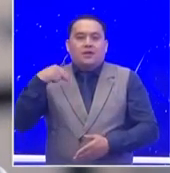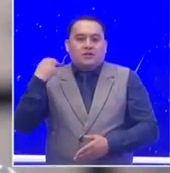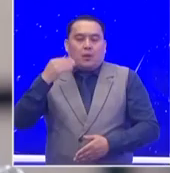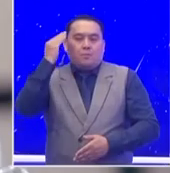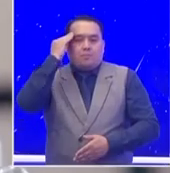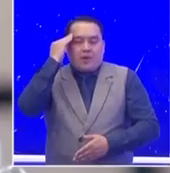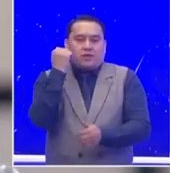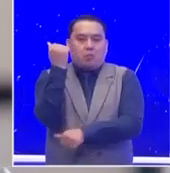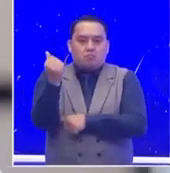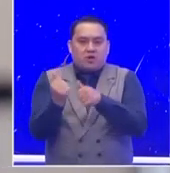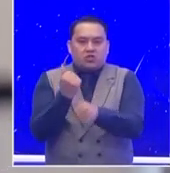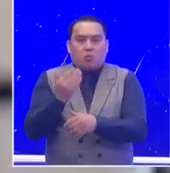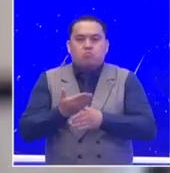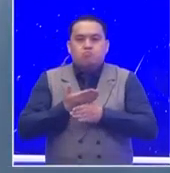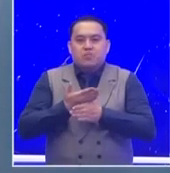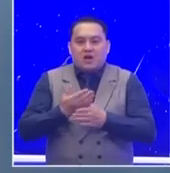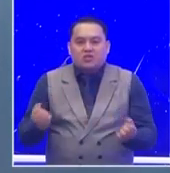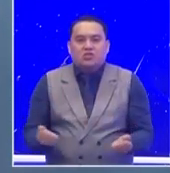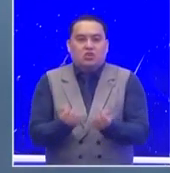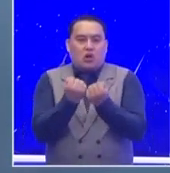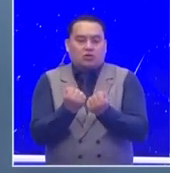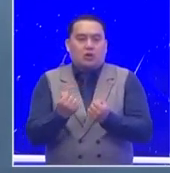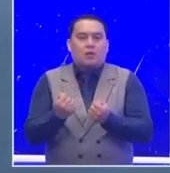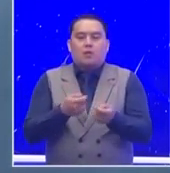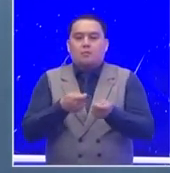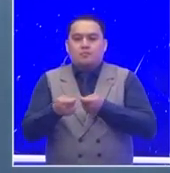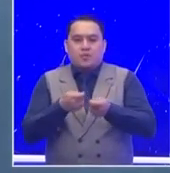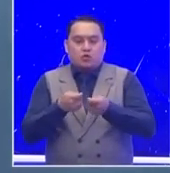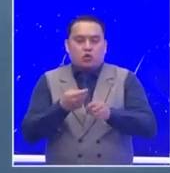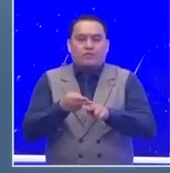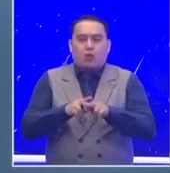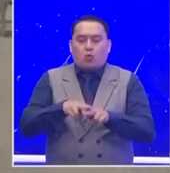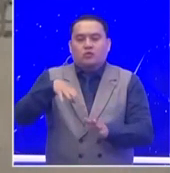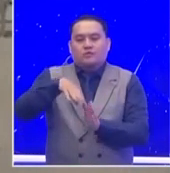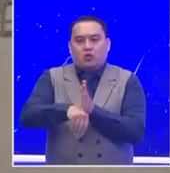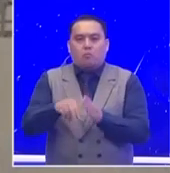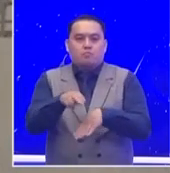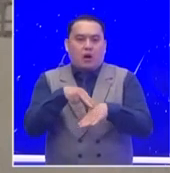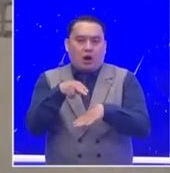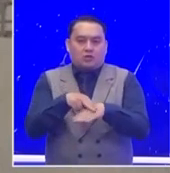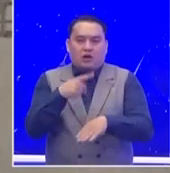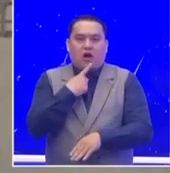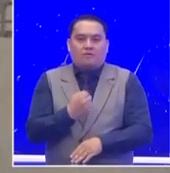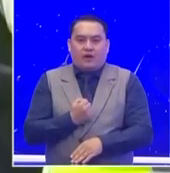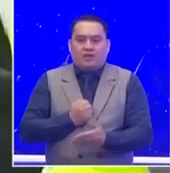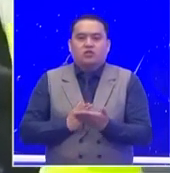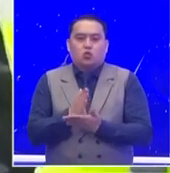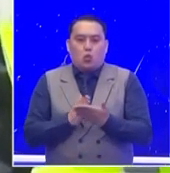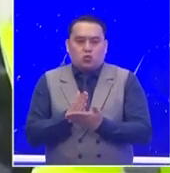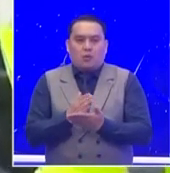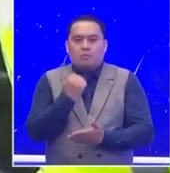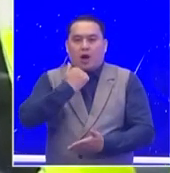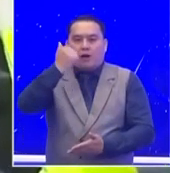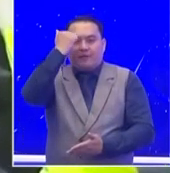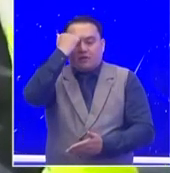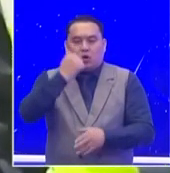мерах материальной поддержки всем, кто сегодня на передовой борьбы с пандемией, в том числе полицейским и военнослужащим. Поблагодарил